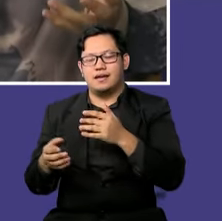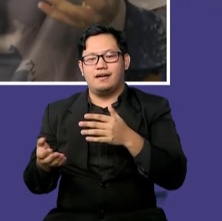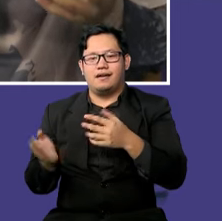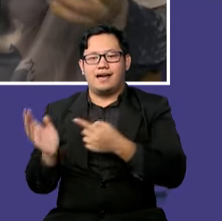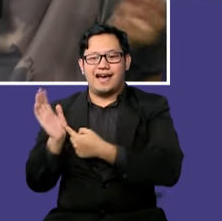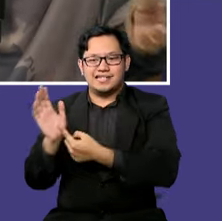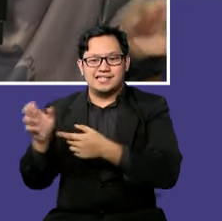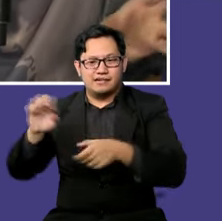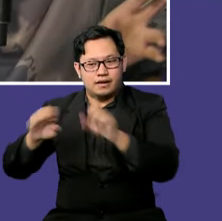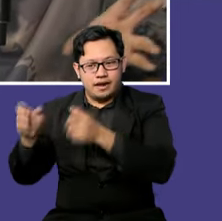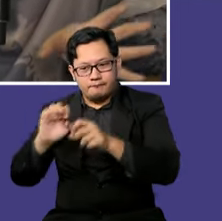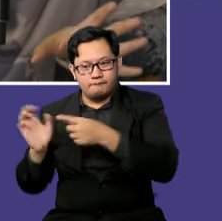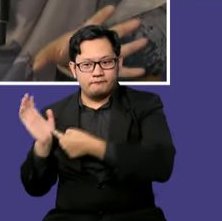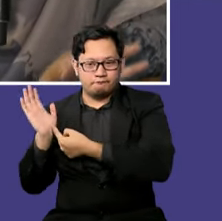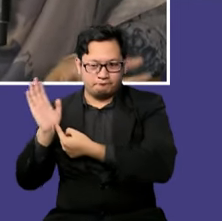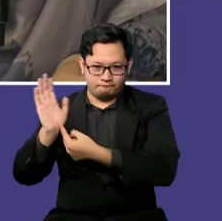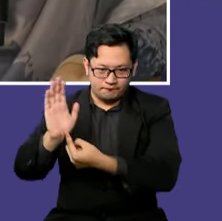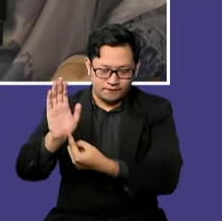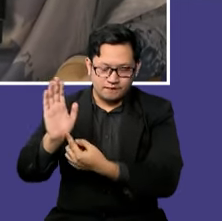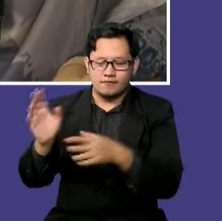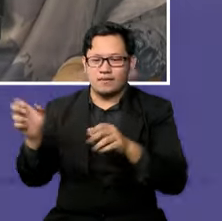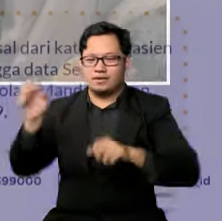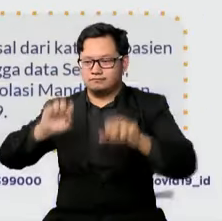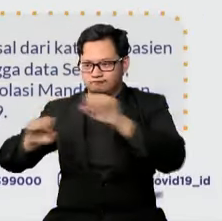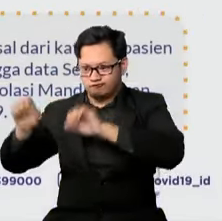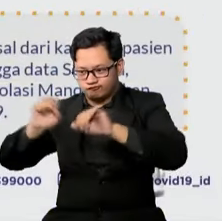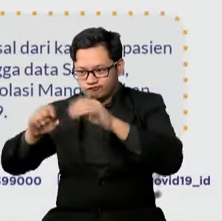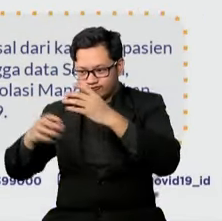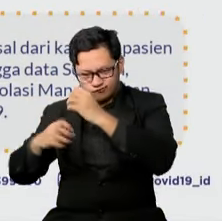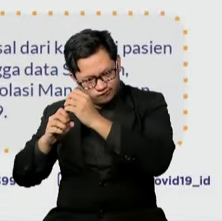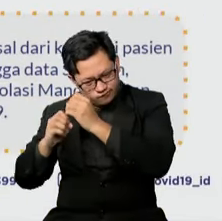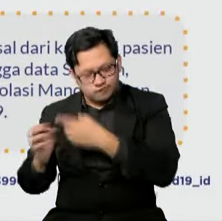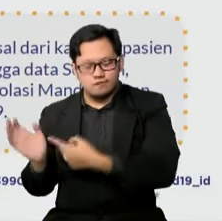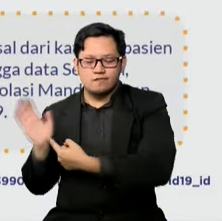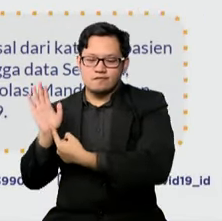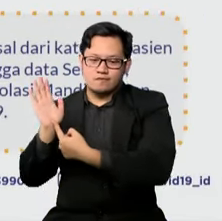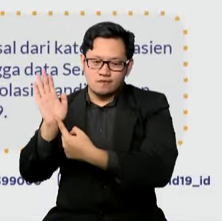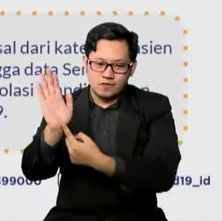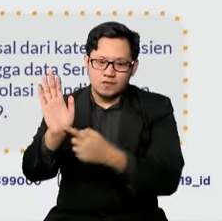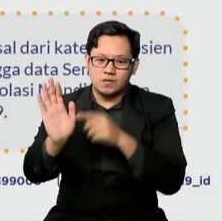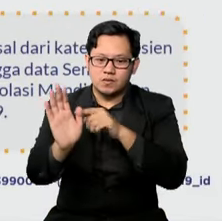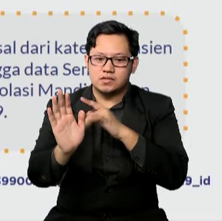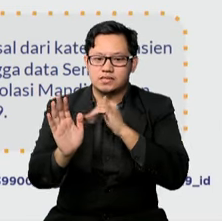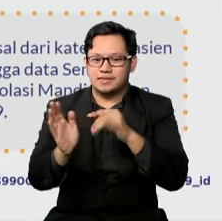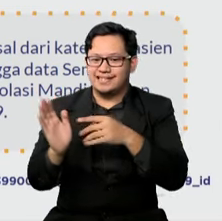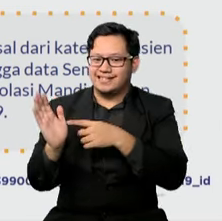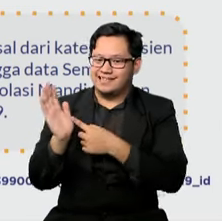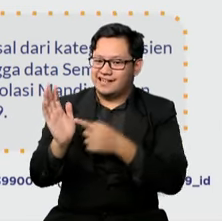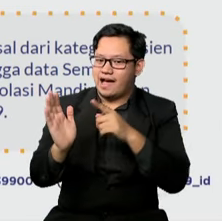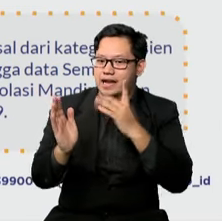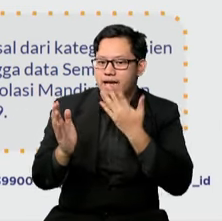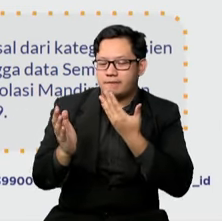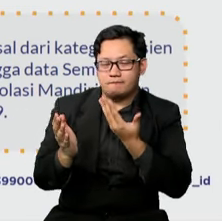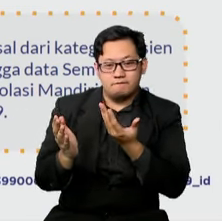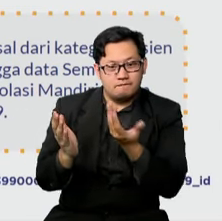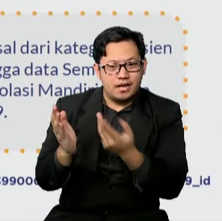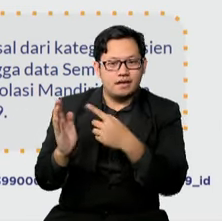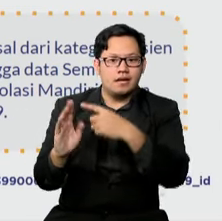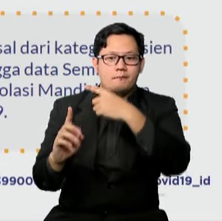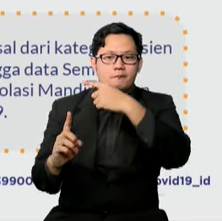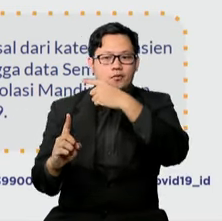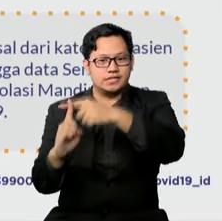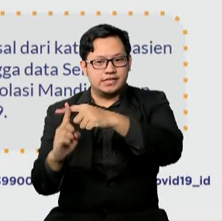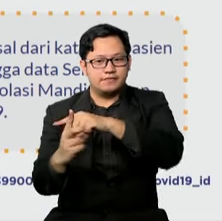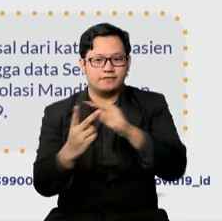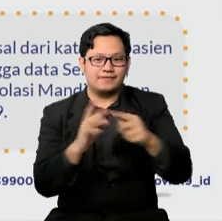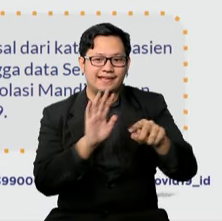keluar Ini kan ada data spesimen individu dokter Lula ya hasil keluarannya Ada apa kira-kira Ada positif ya Ada negatif tapi ada